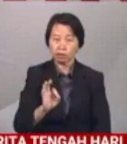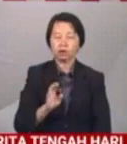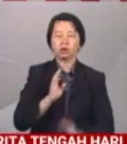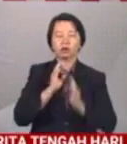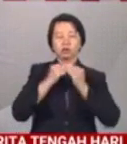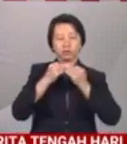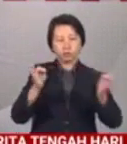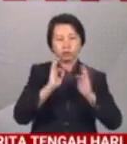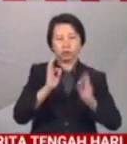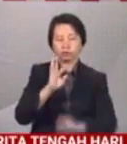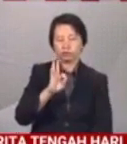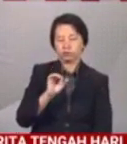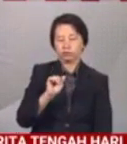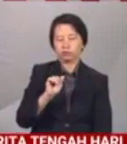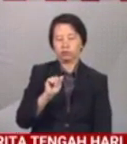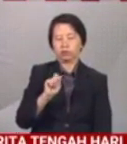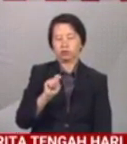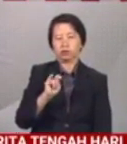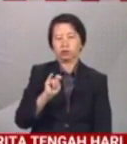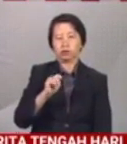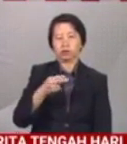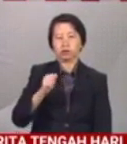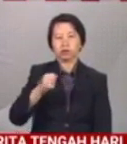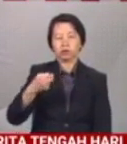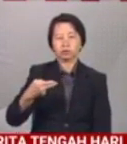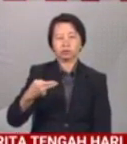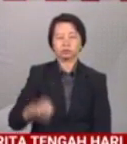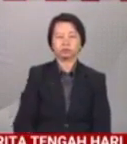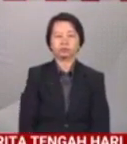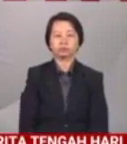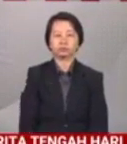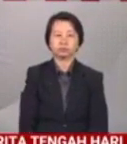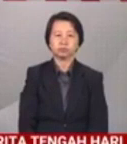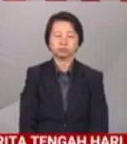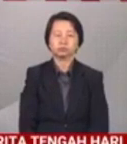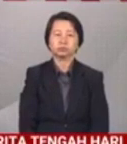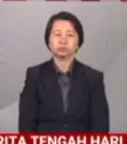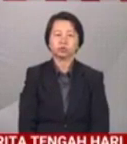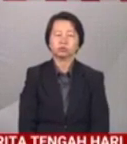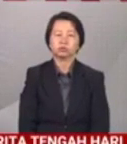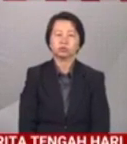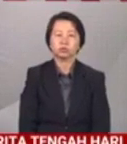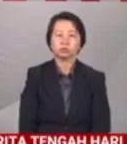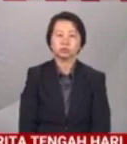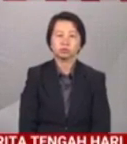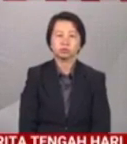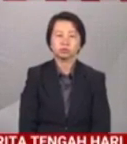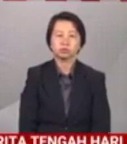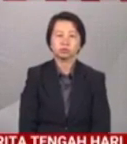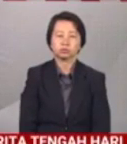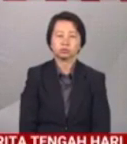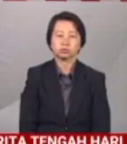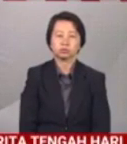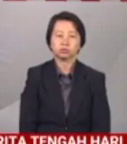Al-Fatihah. Bismillahirrahmanirrahim. Alhamdulillah rabbil alamin. Ar-Rahim Malik yaumiddin. Iyyaka na'budu wa iyyaka nasta'in.